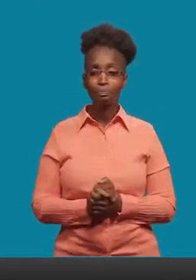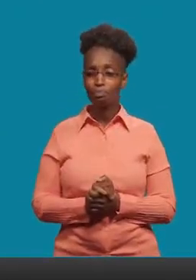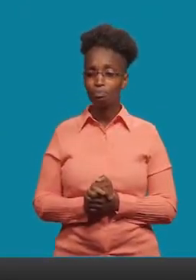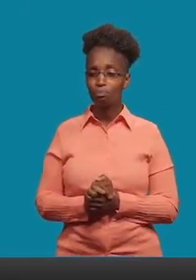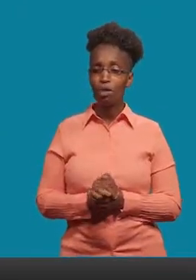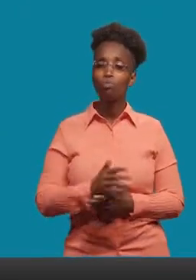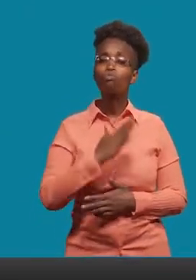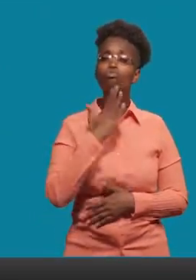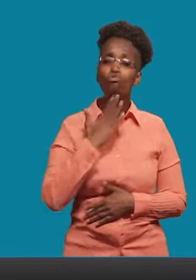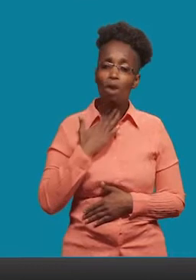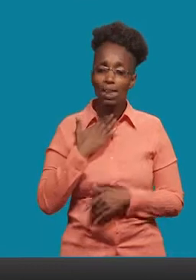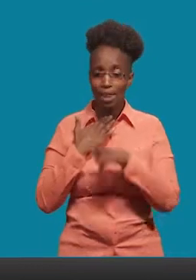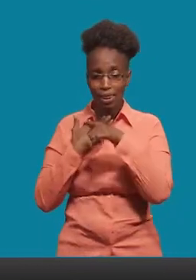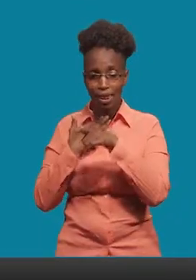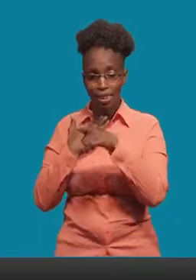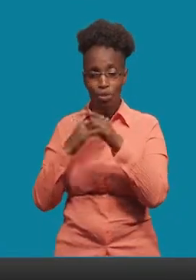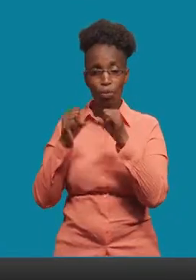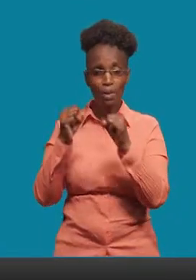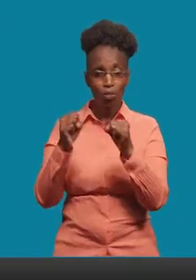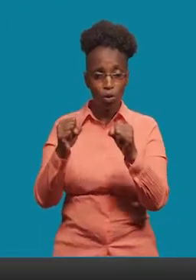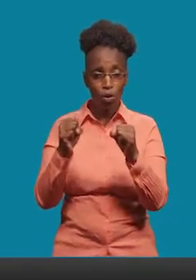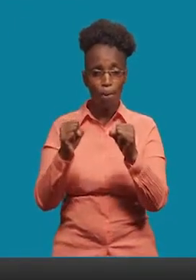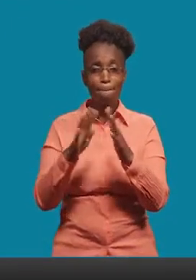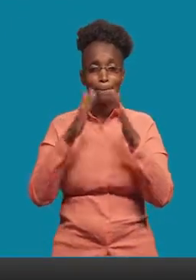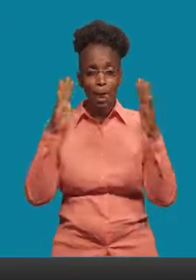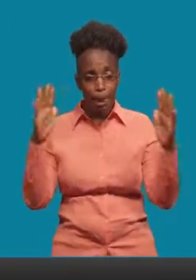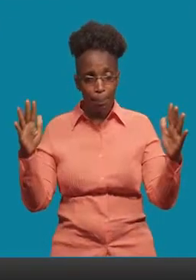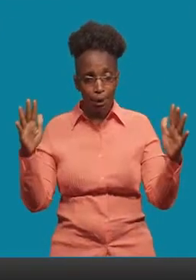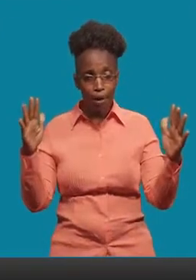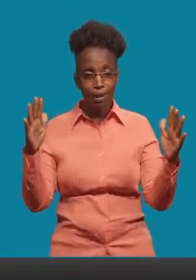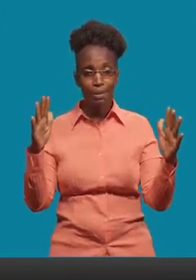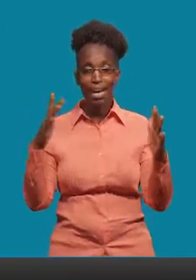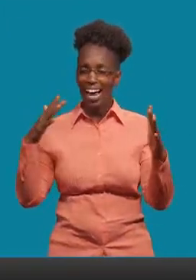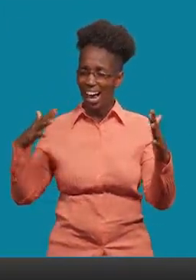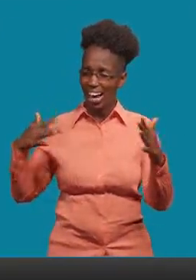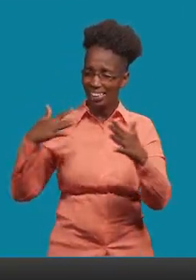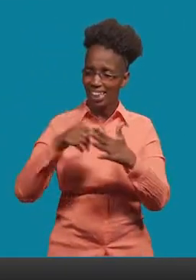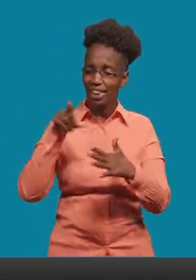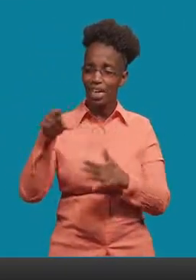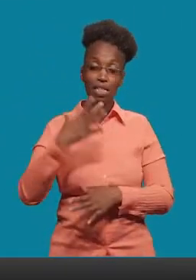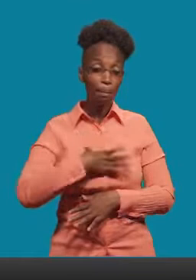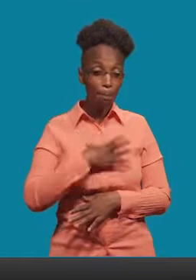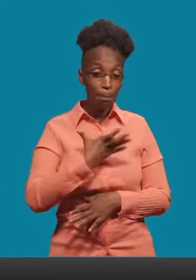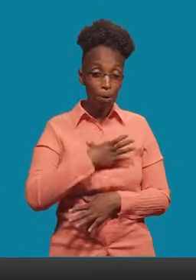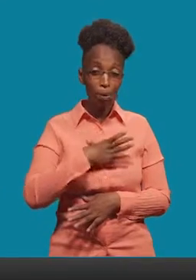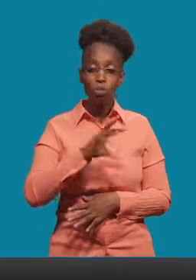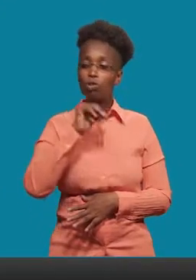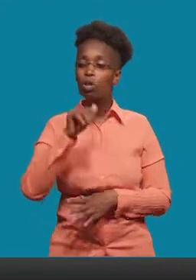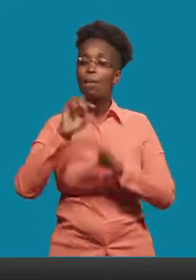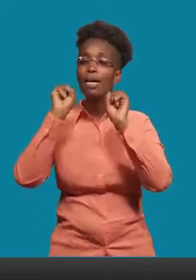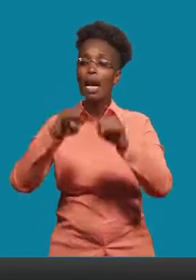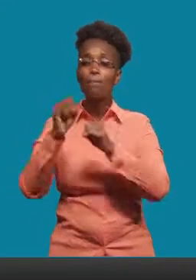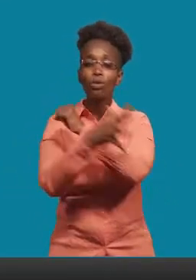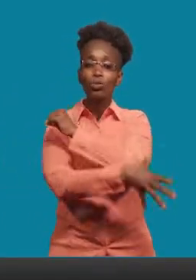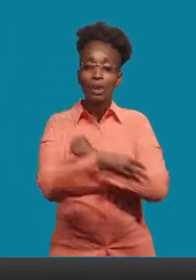kwamba tunataka huo ushindi uwe thabiti na uwe mkubwa sana mpaka hawa jamaa